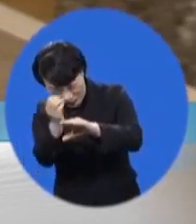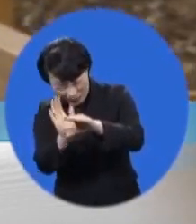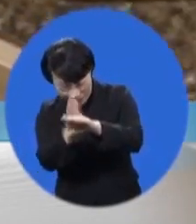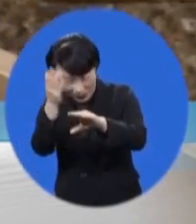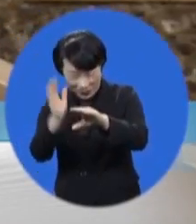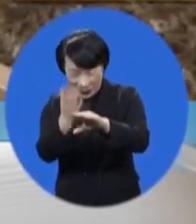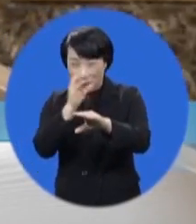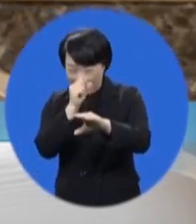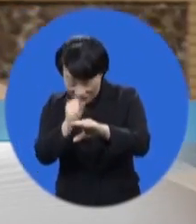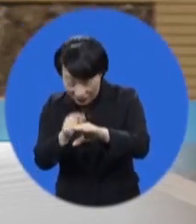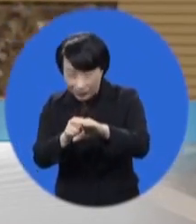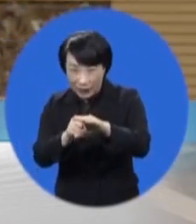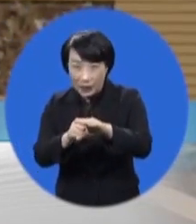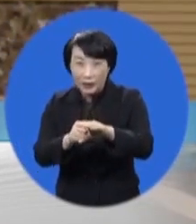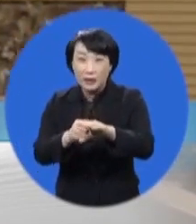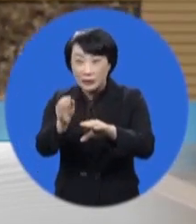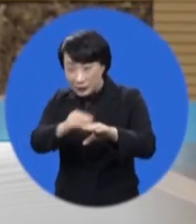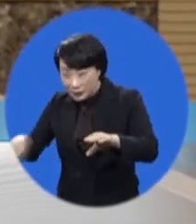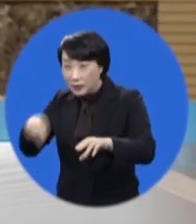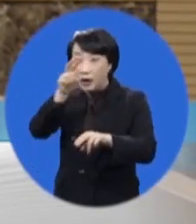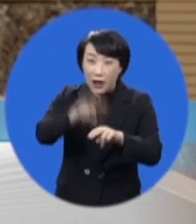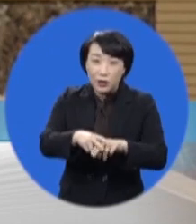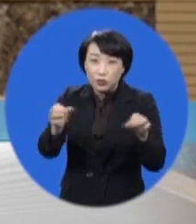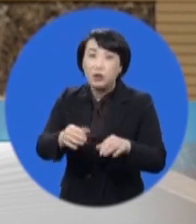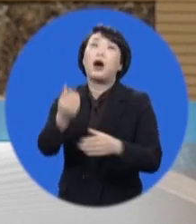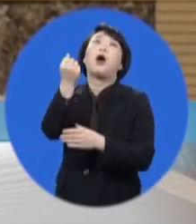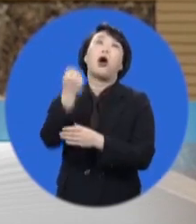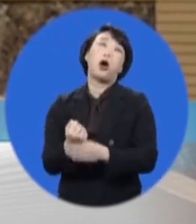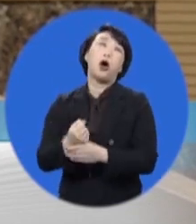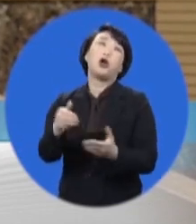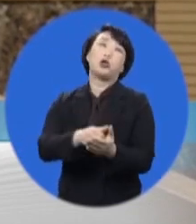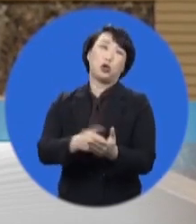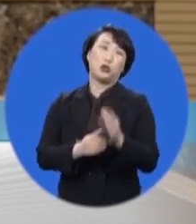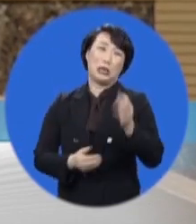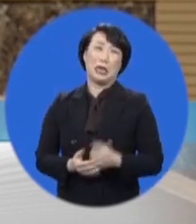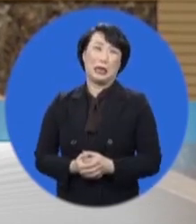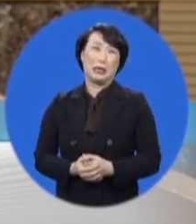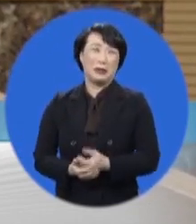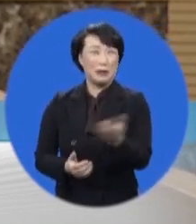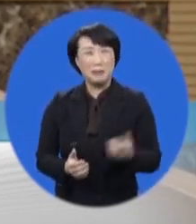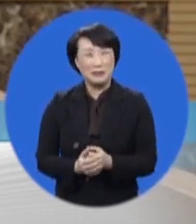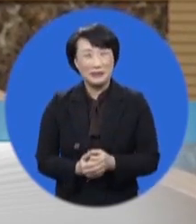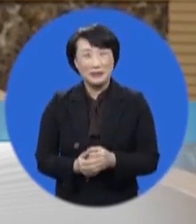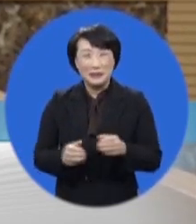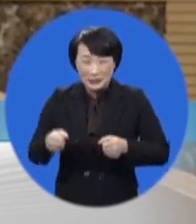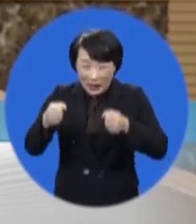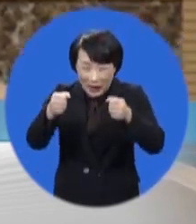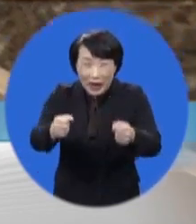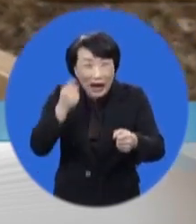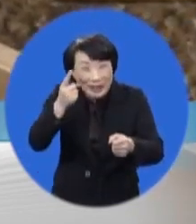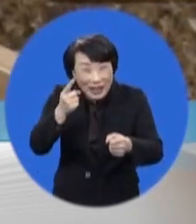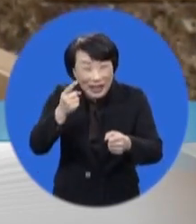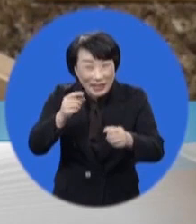좋다. 근데 타는 순간부터 헌 거예요. 타는 순간부터 헌 거예요. 여러분, 차 타고 한